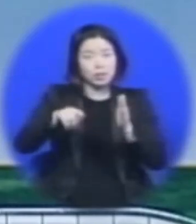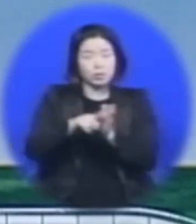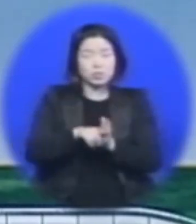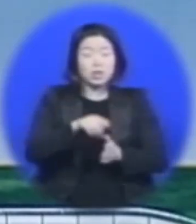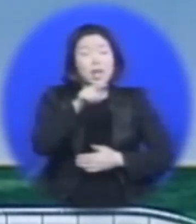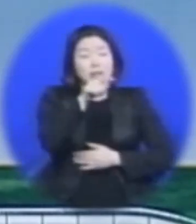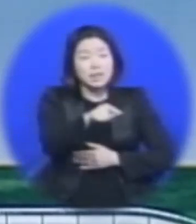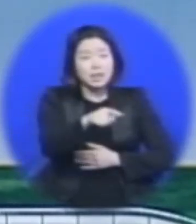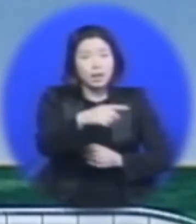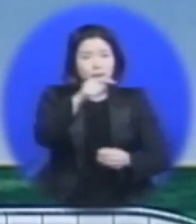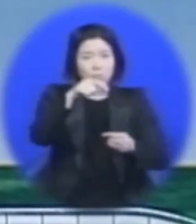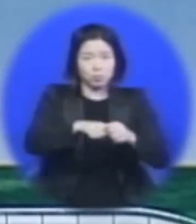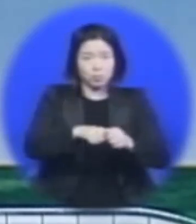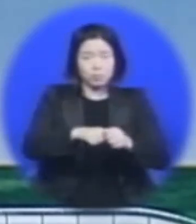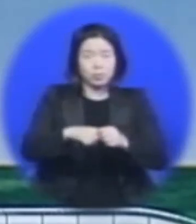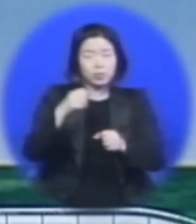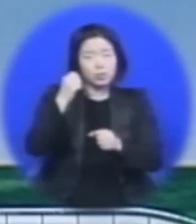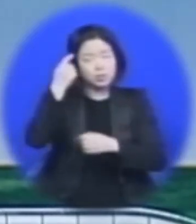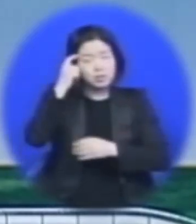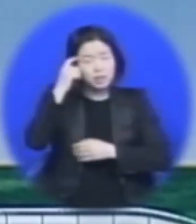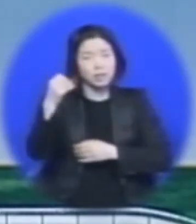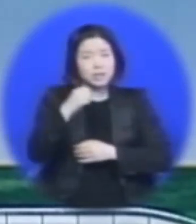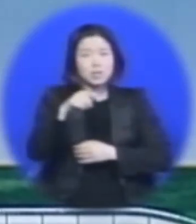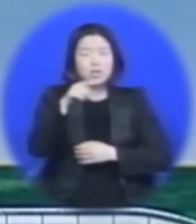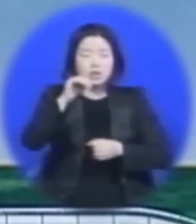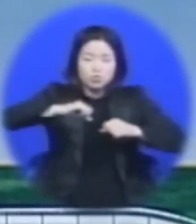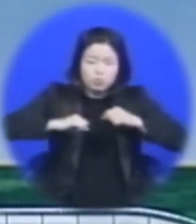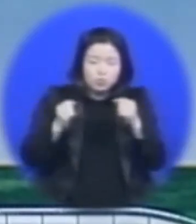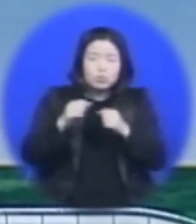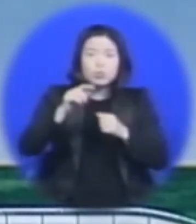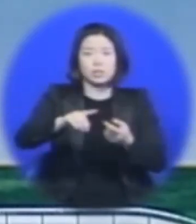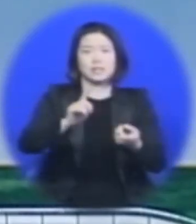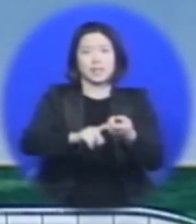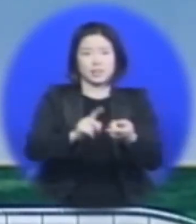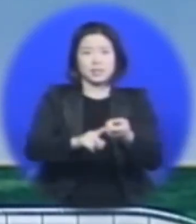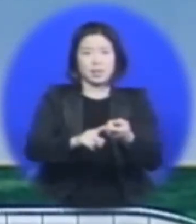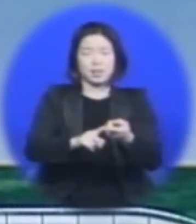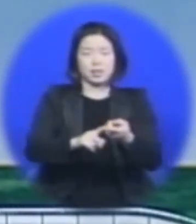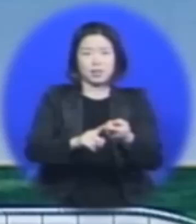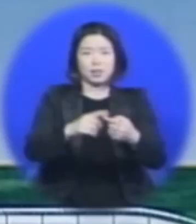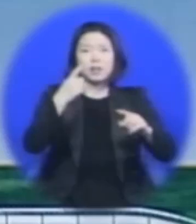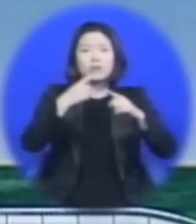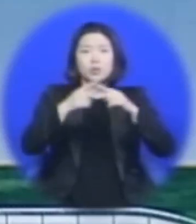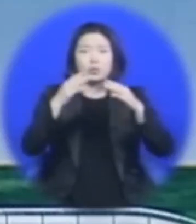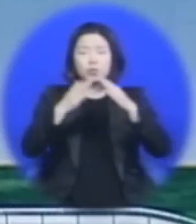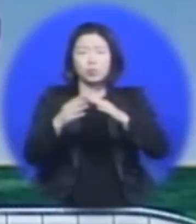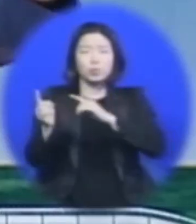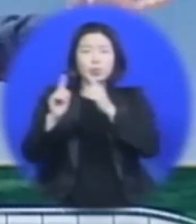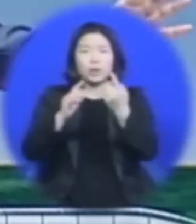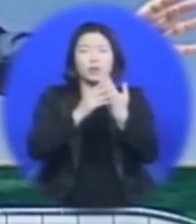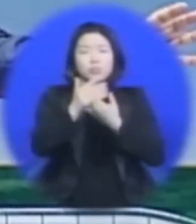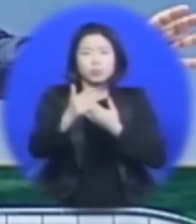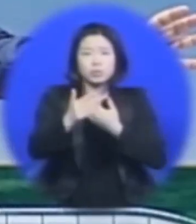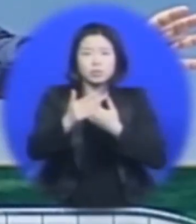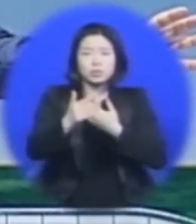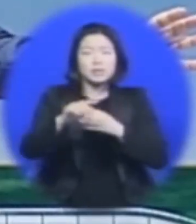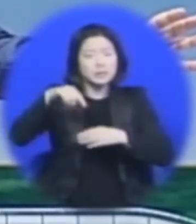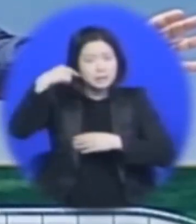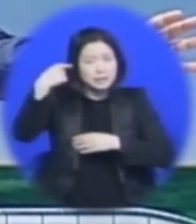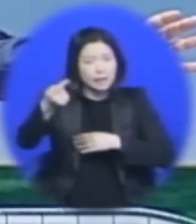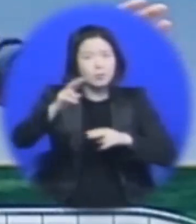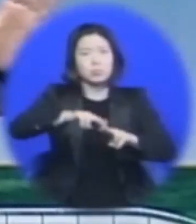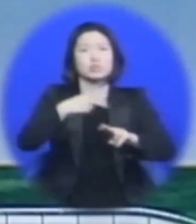네가 목표로 삼아야 될 것은 순종 그 자체라 교회 부흥은 그건 그냥 선물일